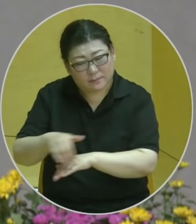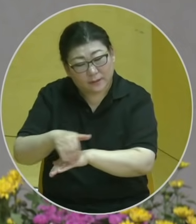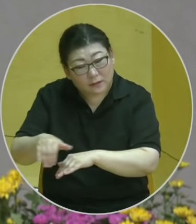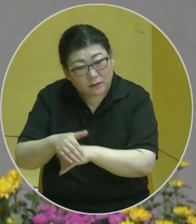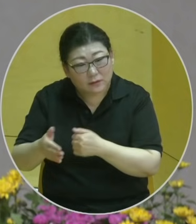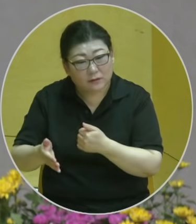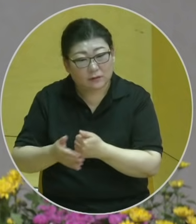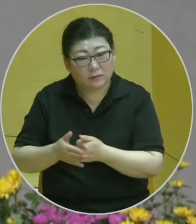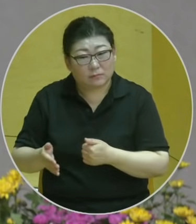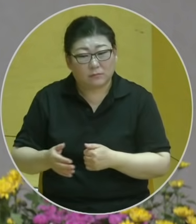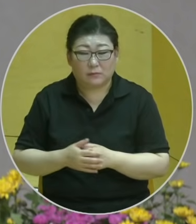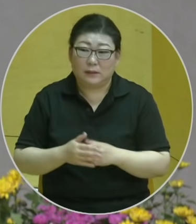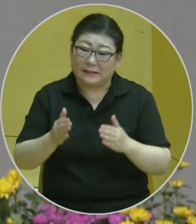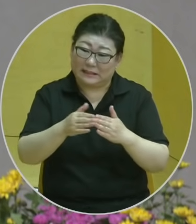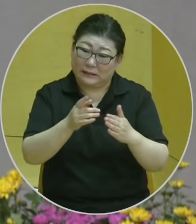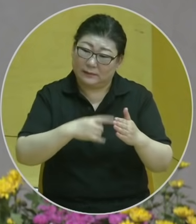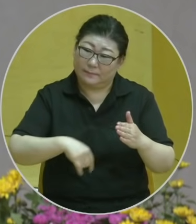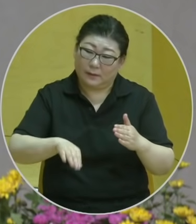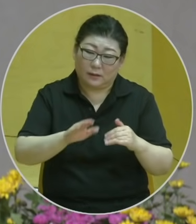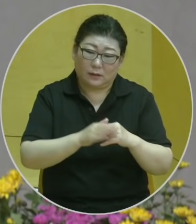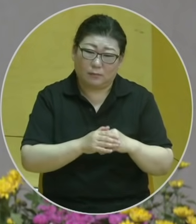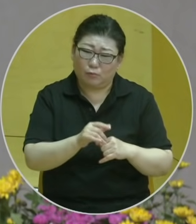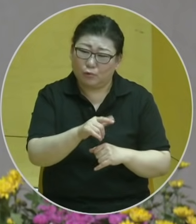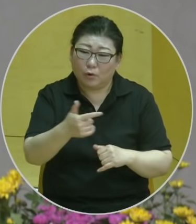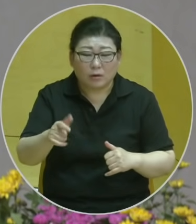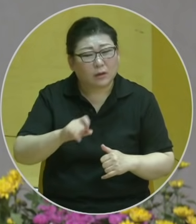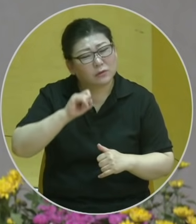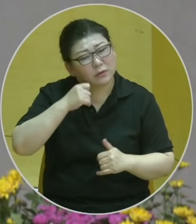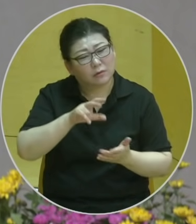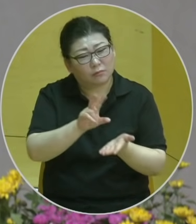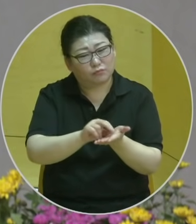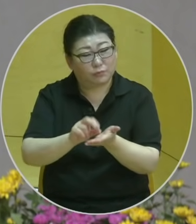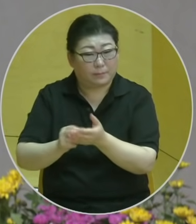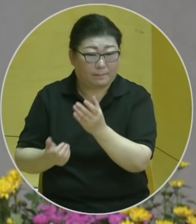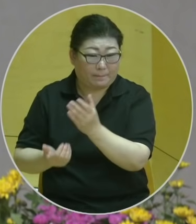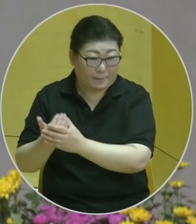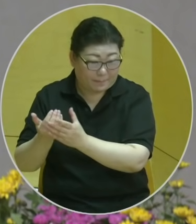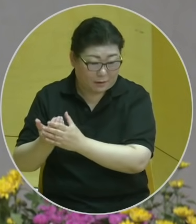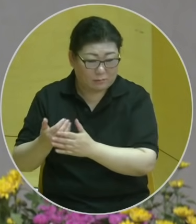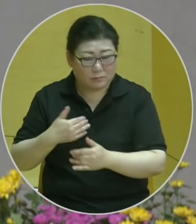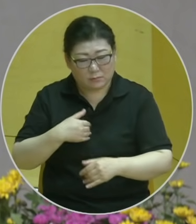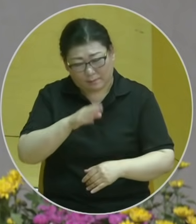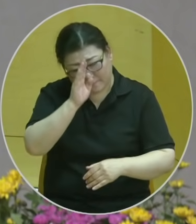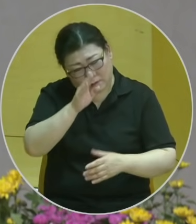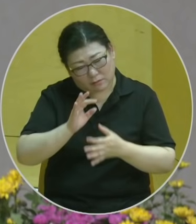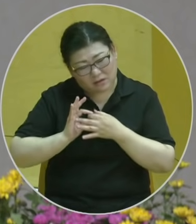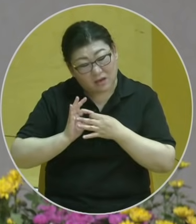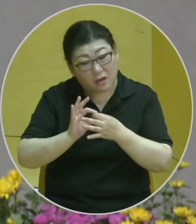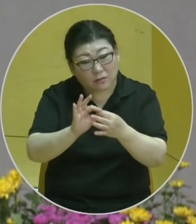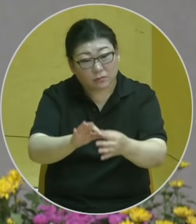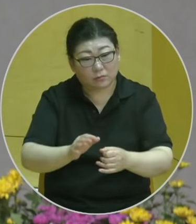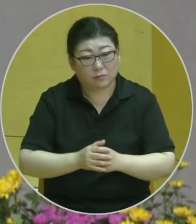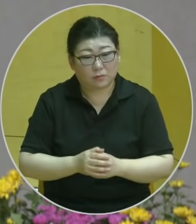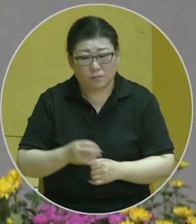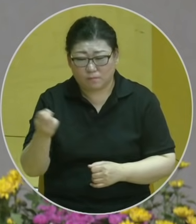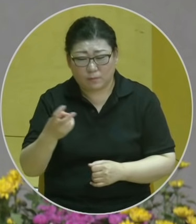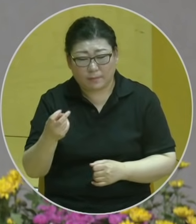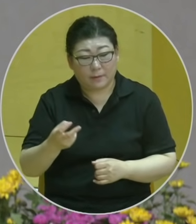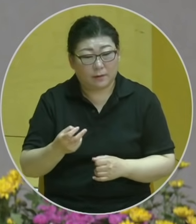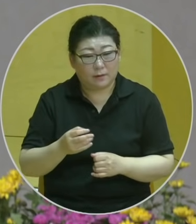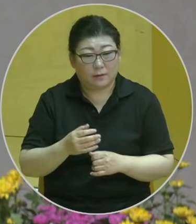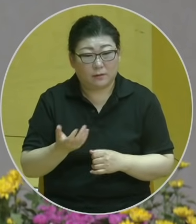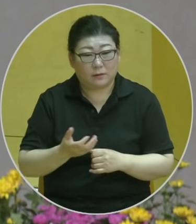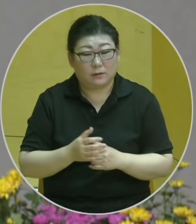그치지 않았고 또 질병도 그치지 않았습니다. 제가 어릴 적에 보면 어머님께서 자주 아파서 누워있는